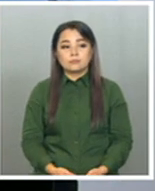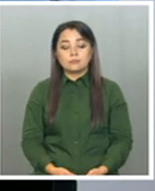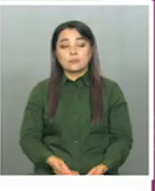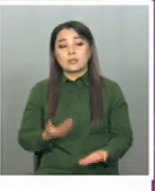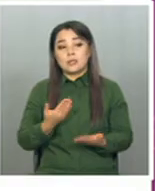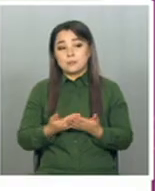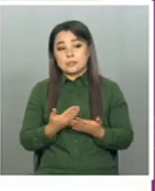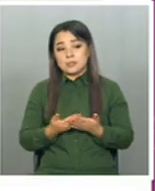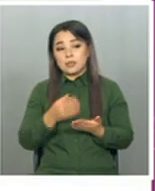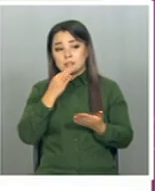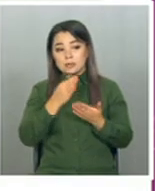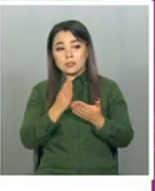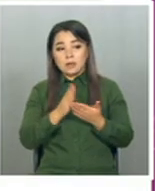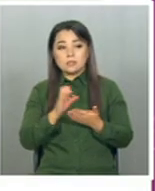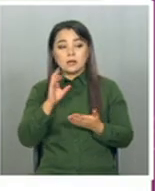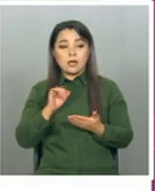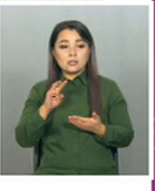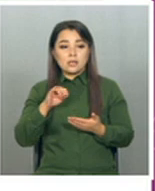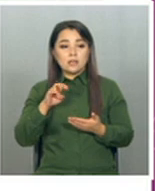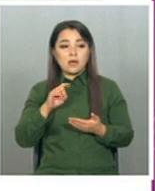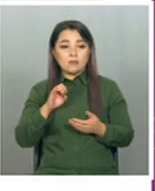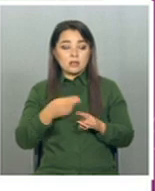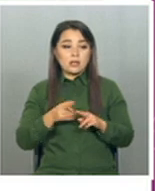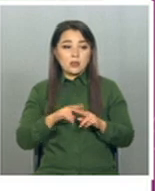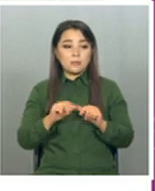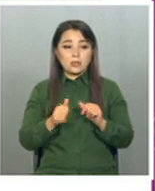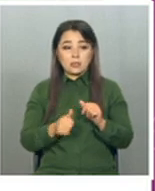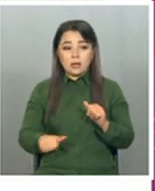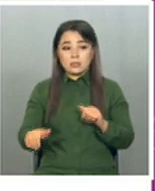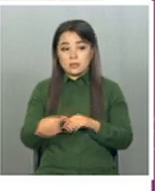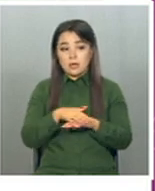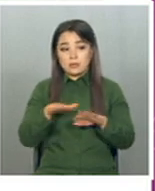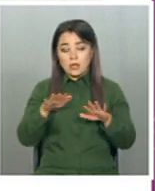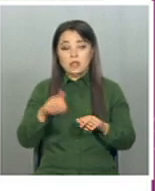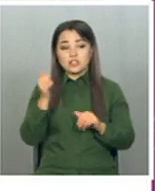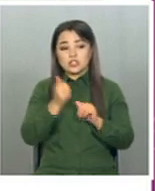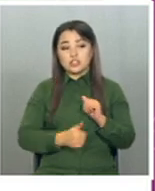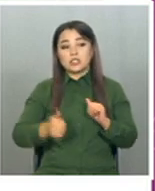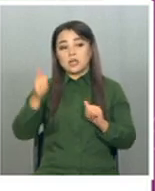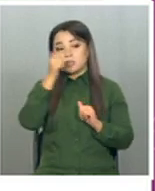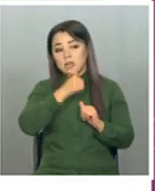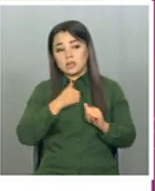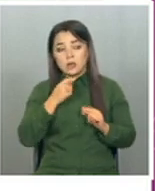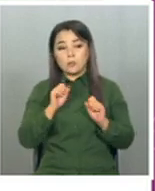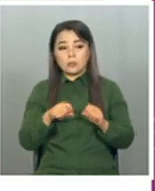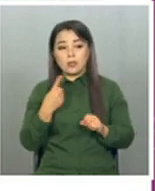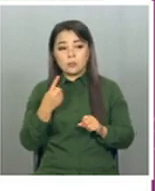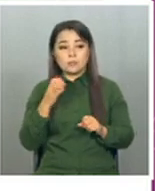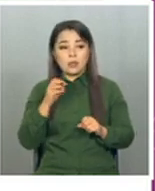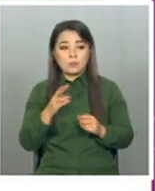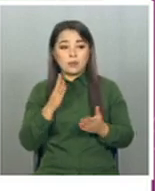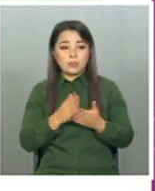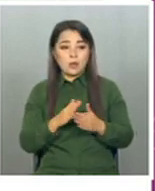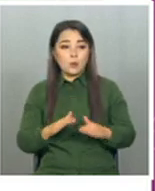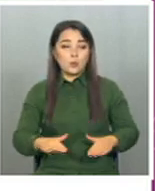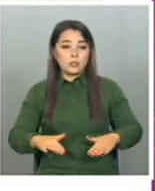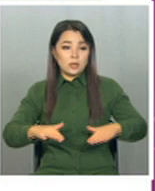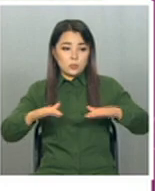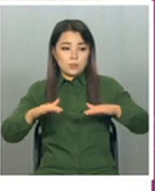Мысалы үшін Скандинавия түбегінің жағалауы жыл сайын шамамен 1 сантиметрдей